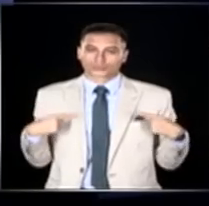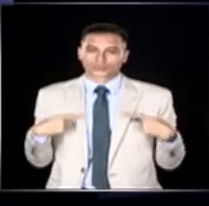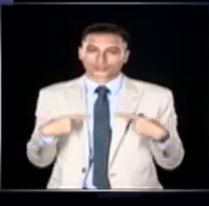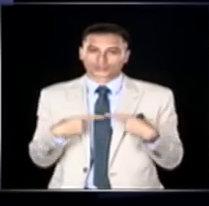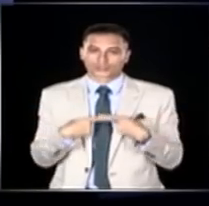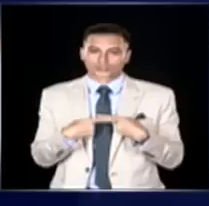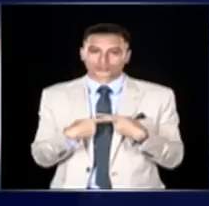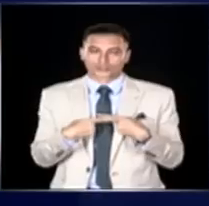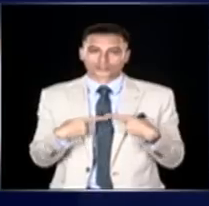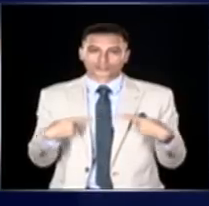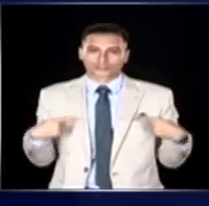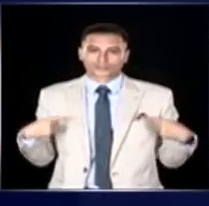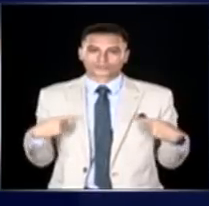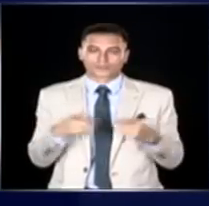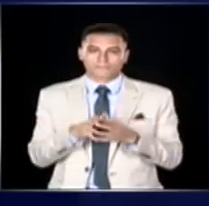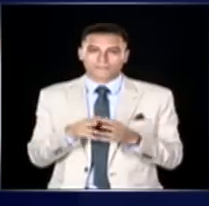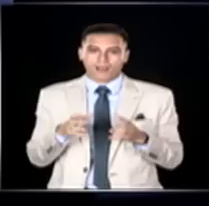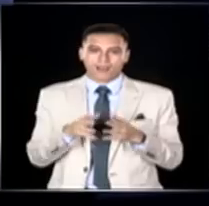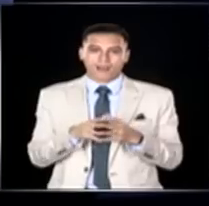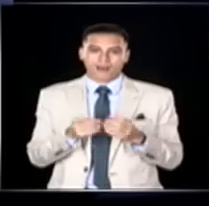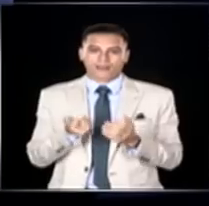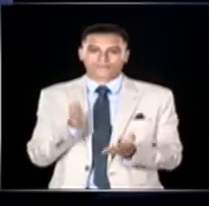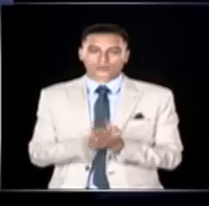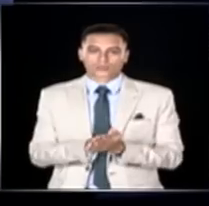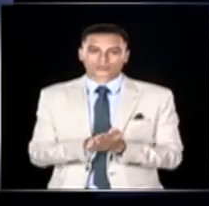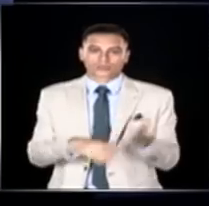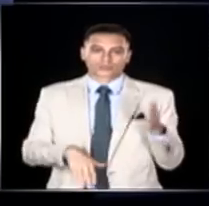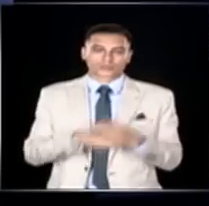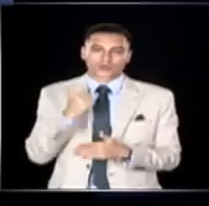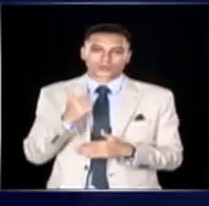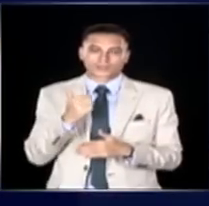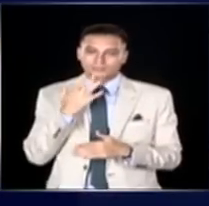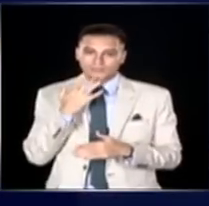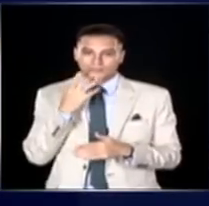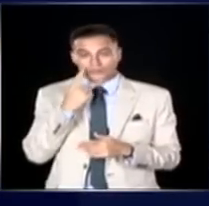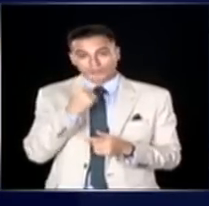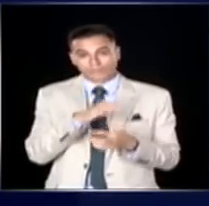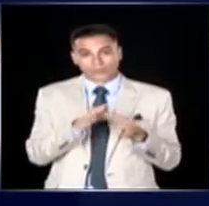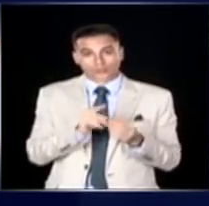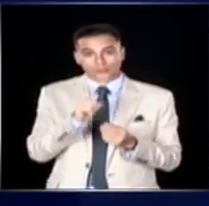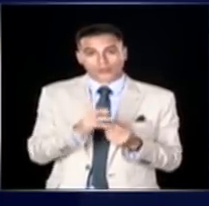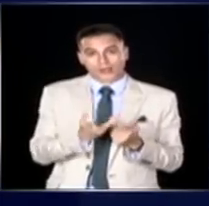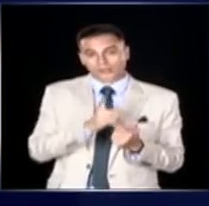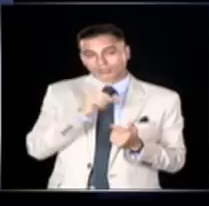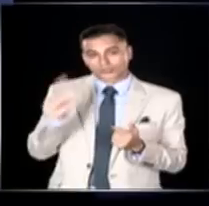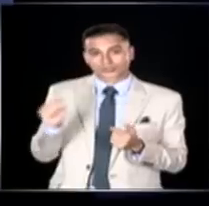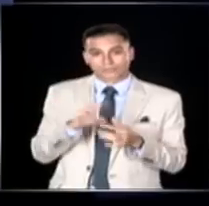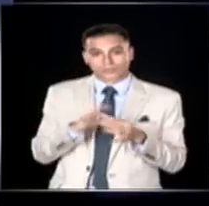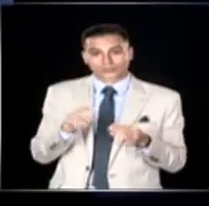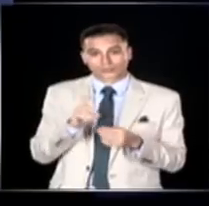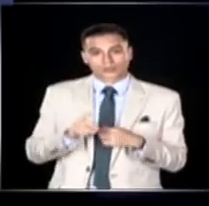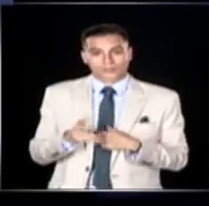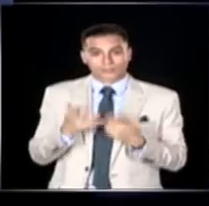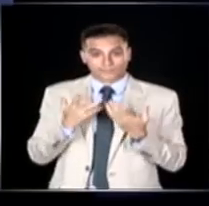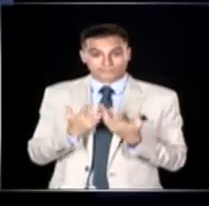الحظ ابتسم لمدرسة مغاغة. فريق مغاغة من حقوك تختاروا موضوع السؤال، تحبوا يتسألوا فيه؟ قدرات